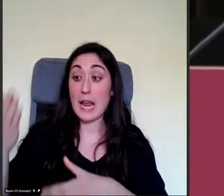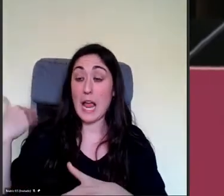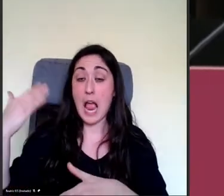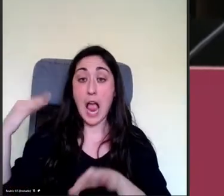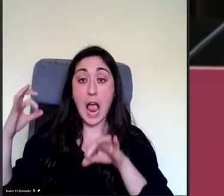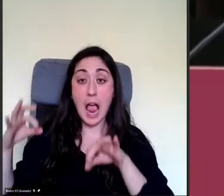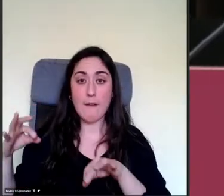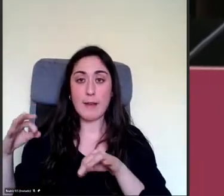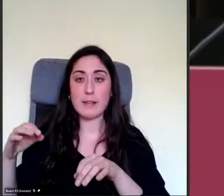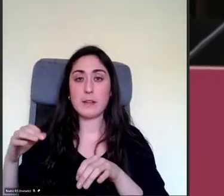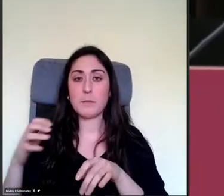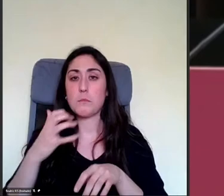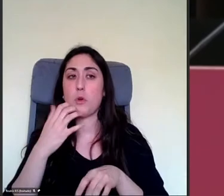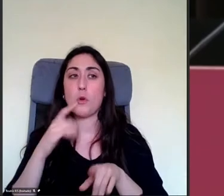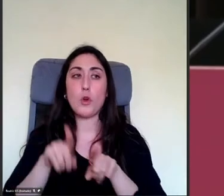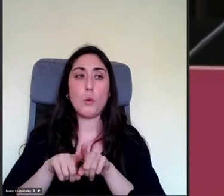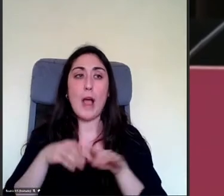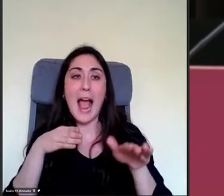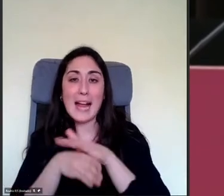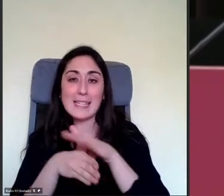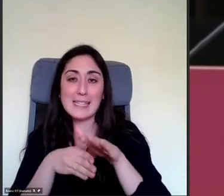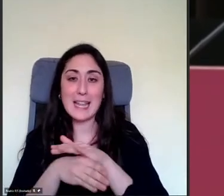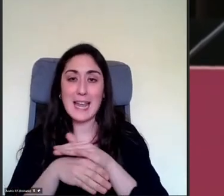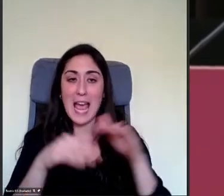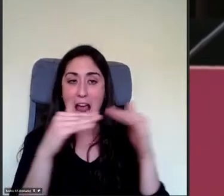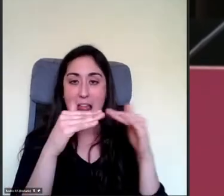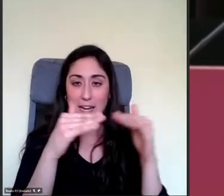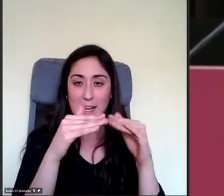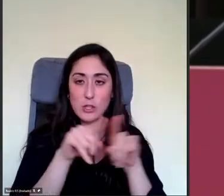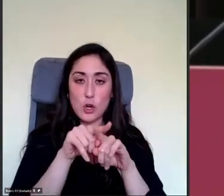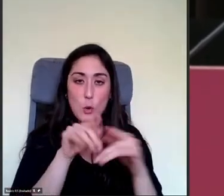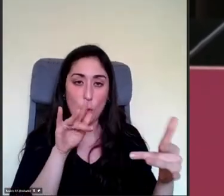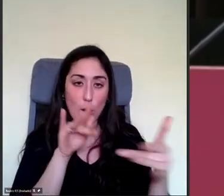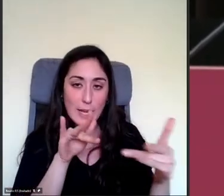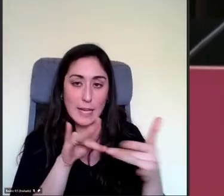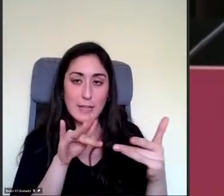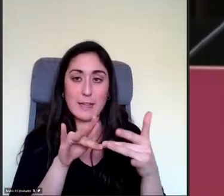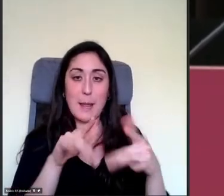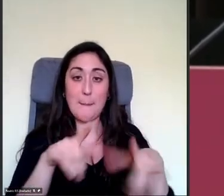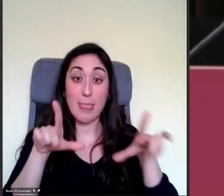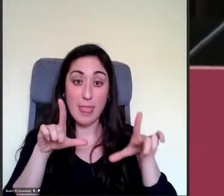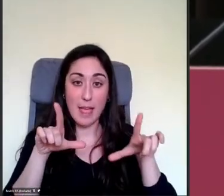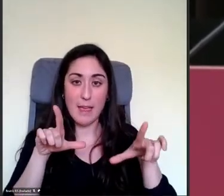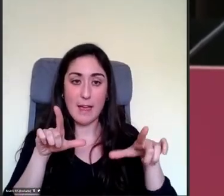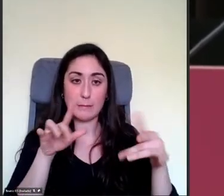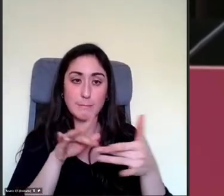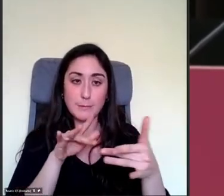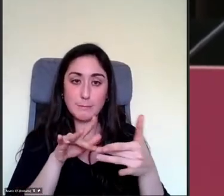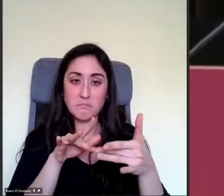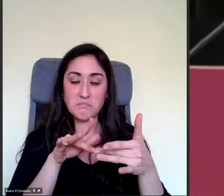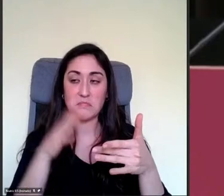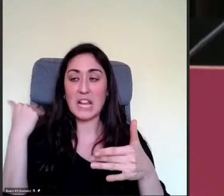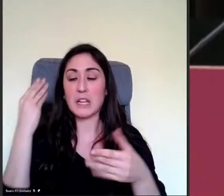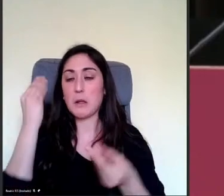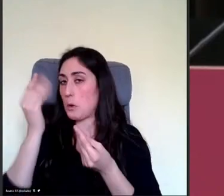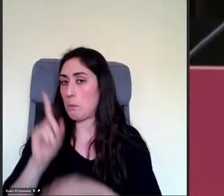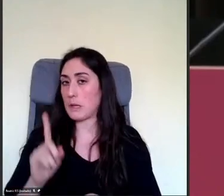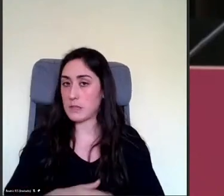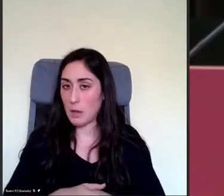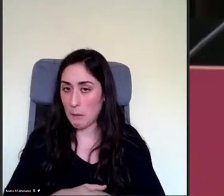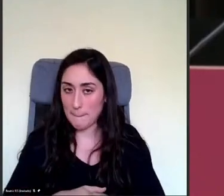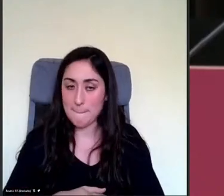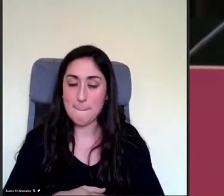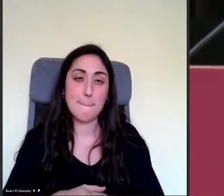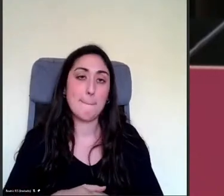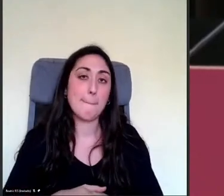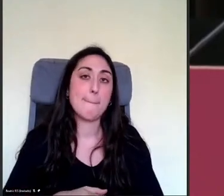les cases per la via, diguéssim, de la pantalla. Evidentment que s'està avançant, evidentment